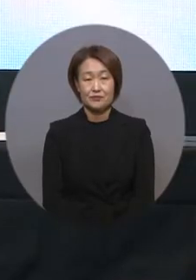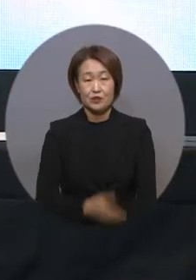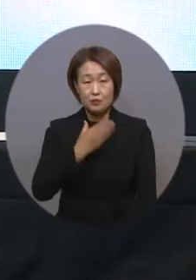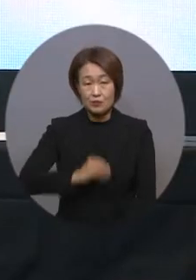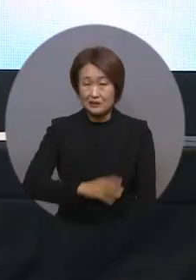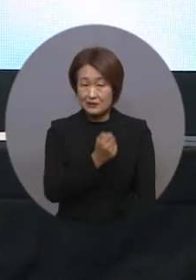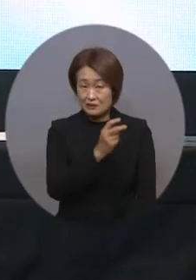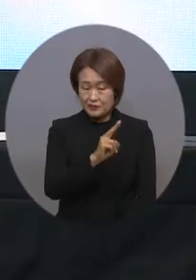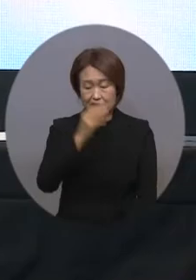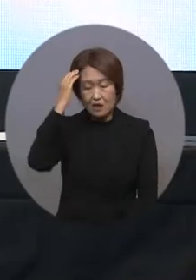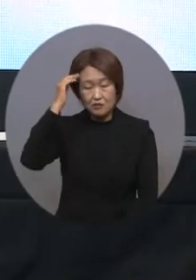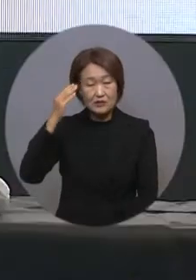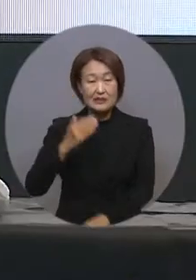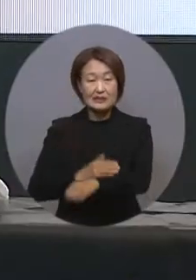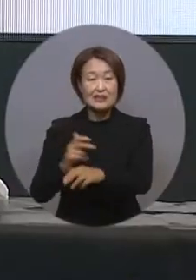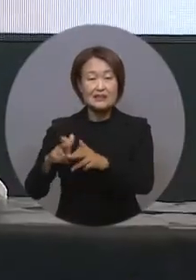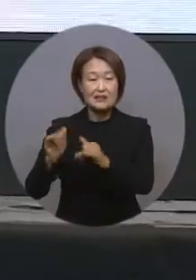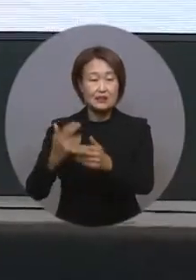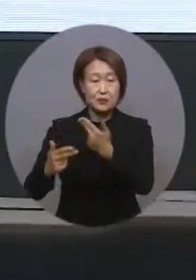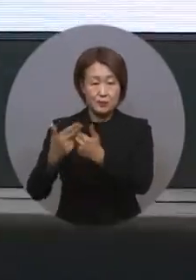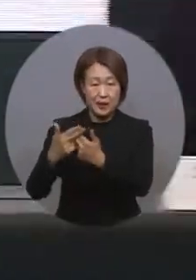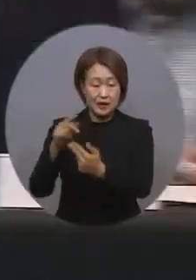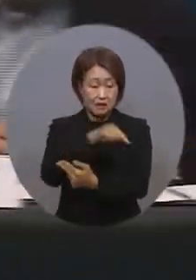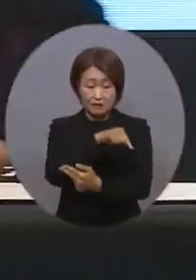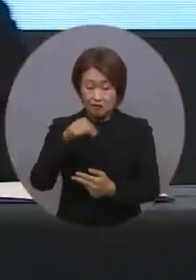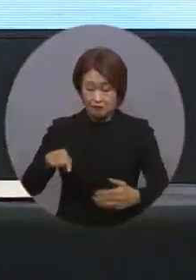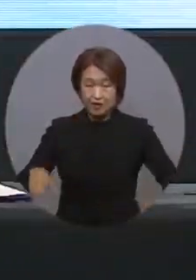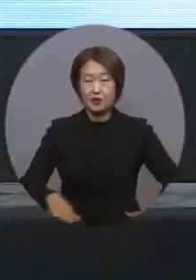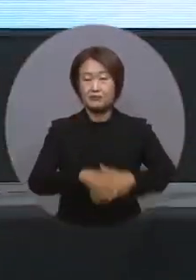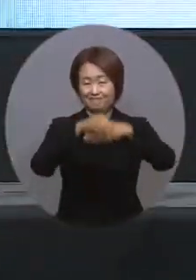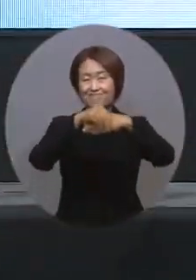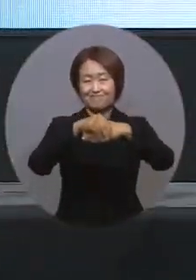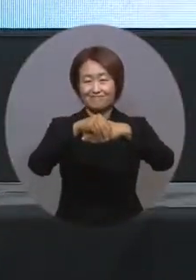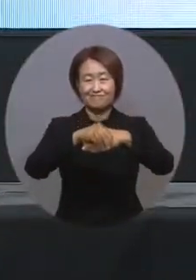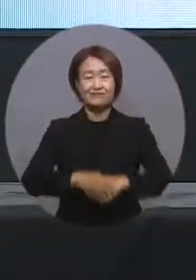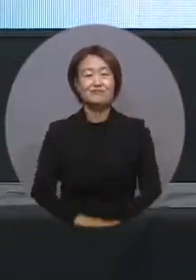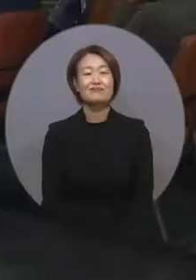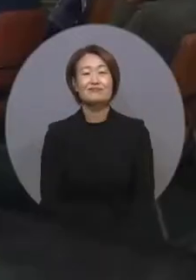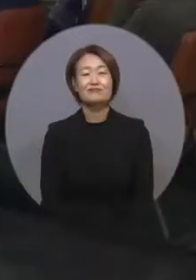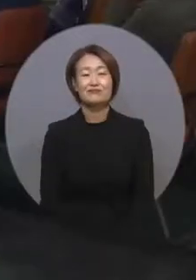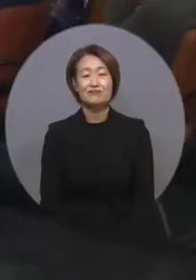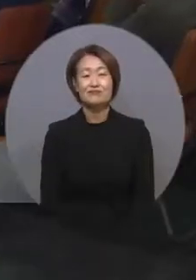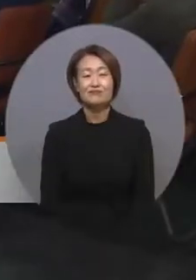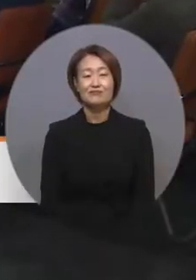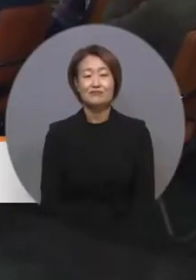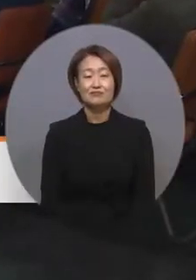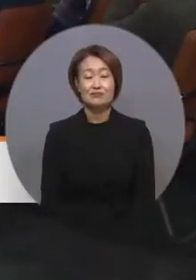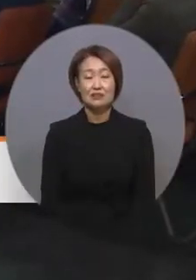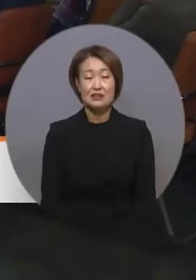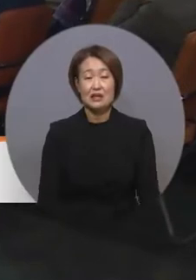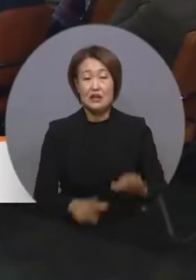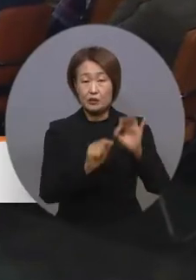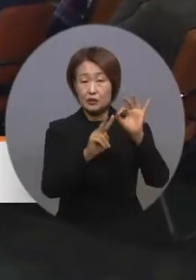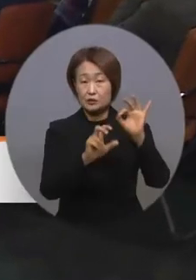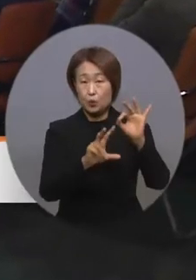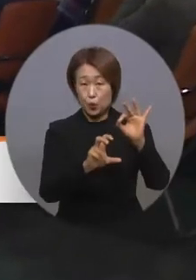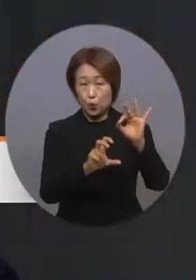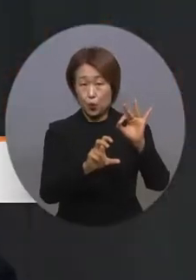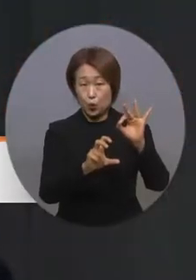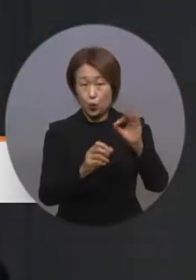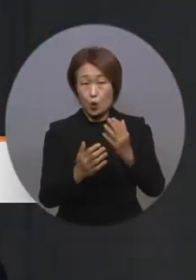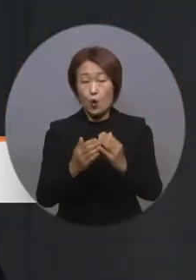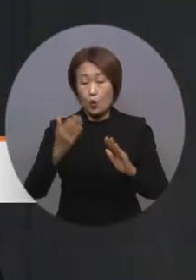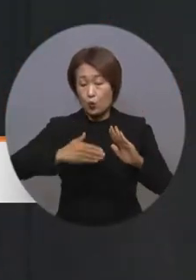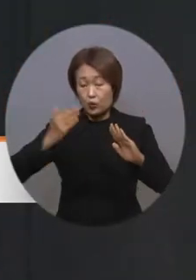복지TV와 한국지체장애인협회가 협력 관계를 위해 손을 맞잡습니다. 지난 25일 복지TV 공개홀에서